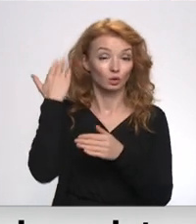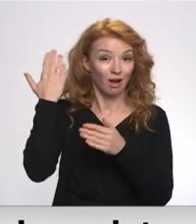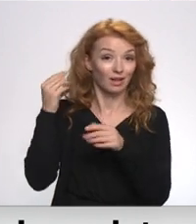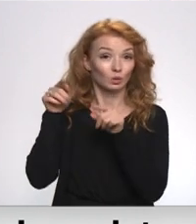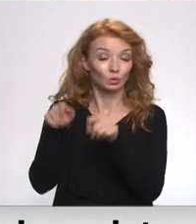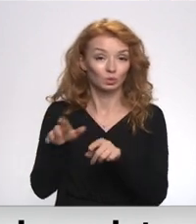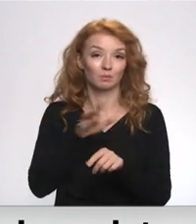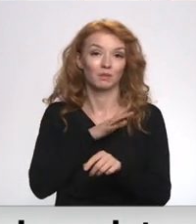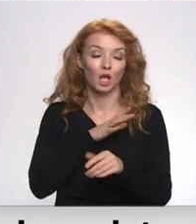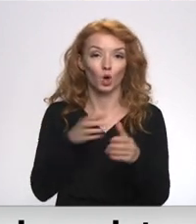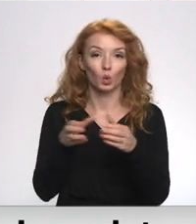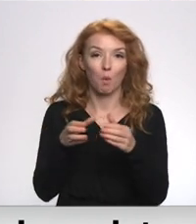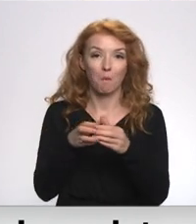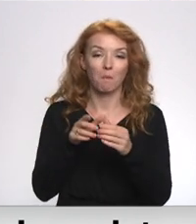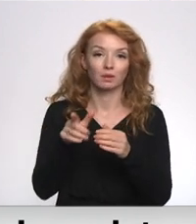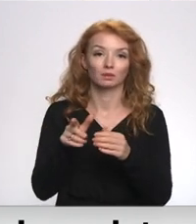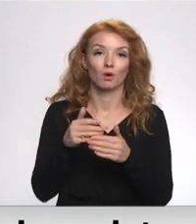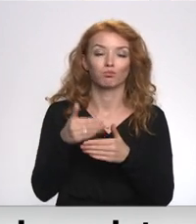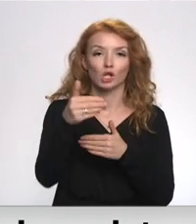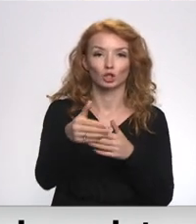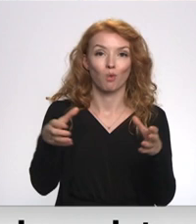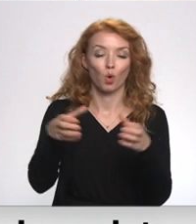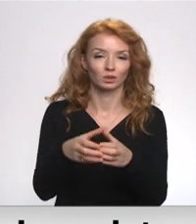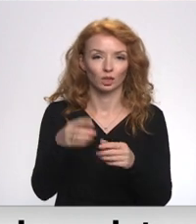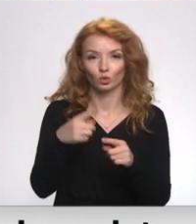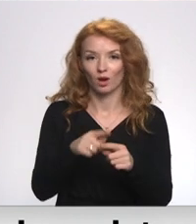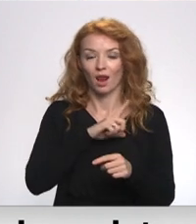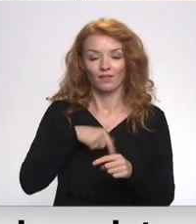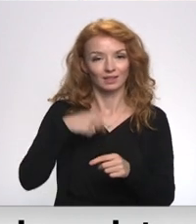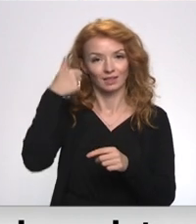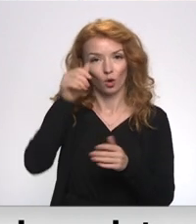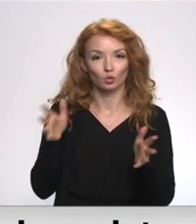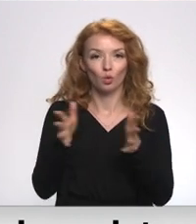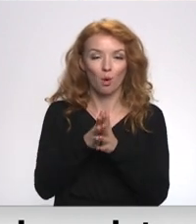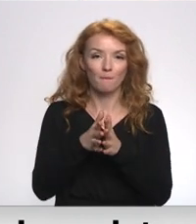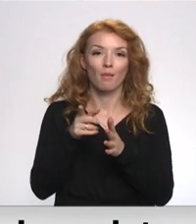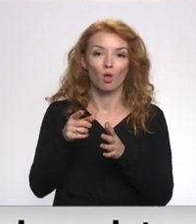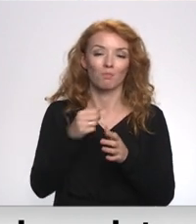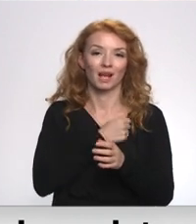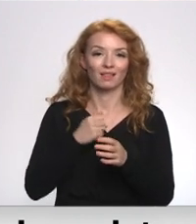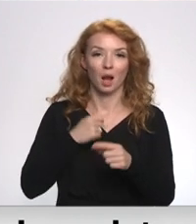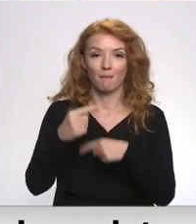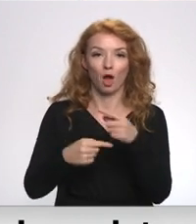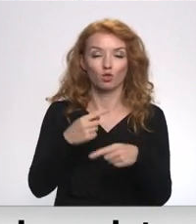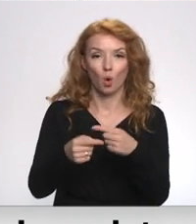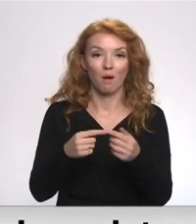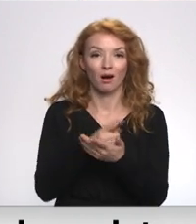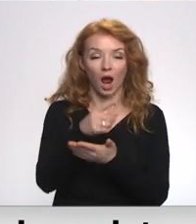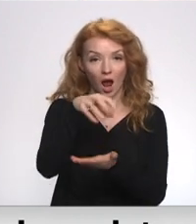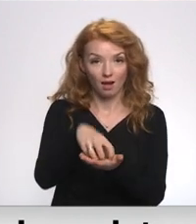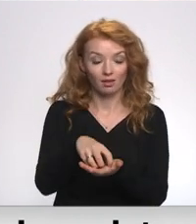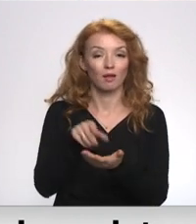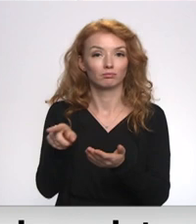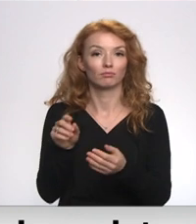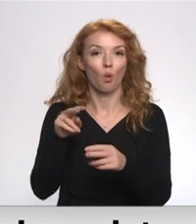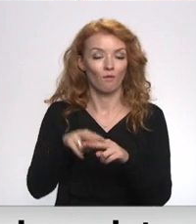bijis Kabilas grupas priekšpostenis. Latvijas un Igaunijas kopējo militārā mantojuma karti šis objekts papildinās ne